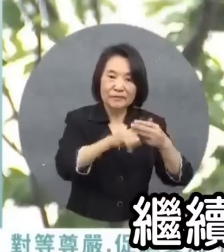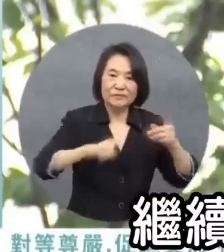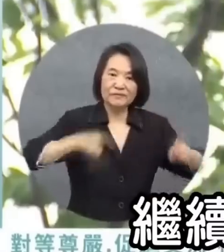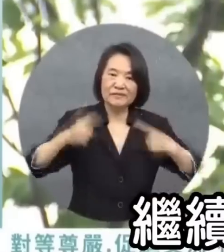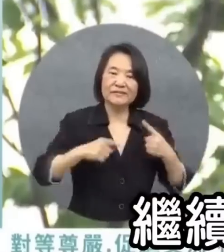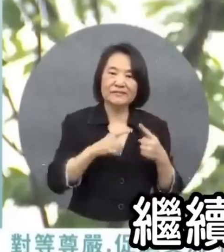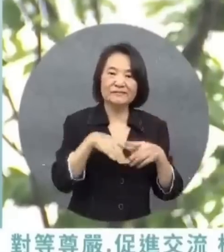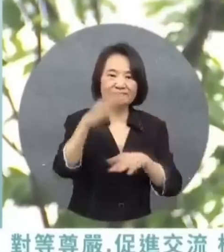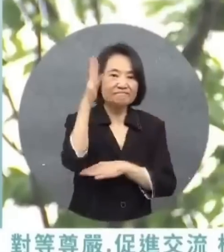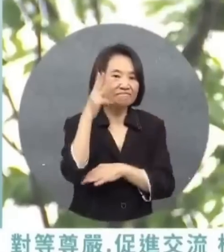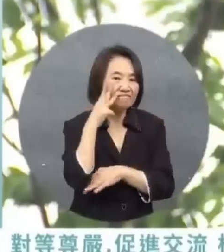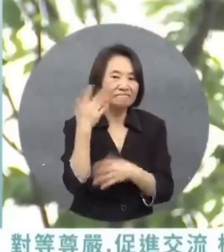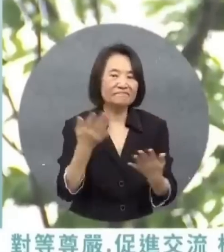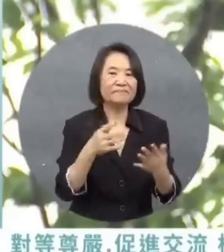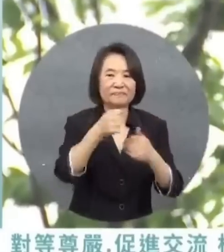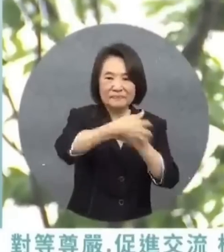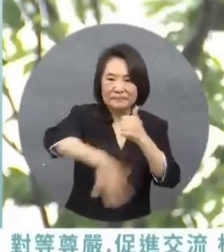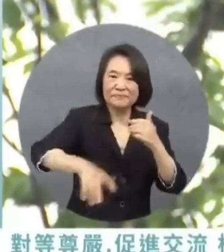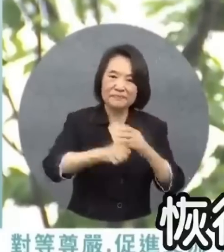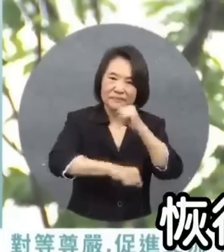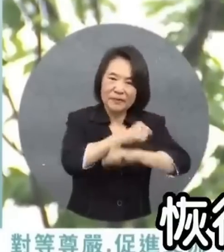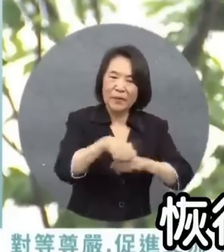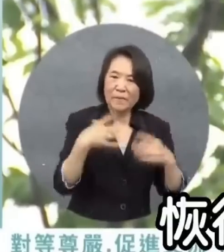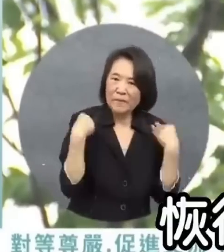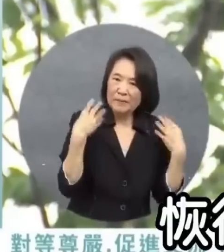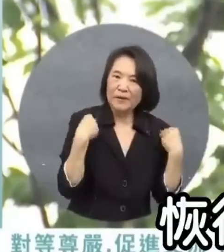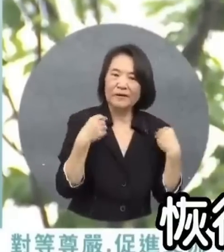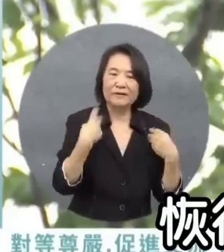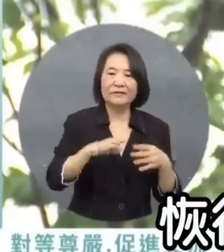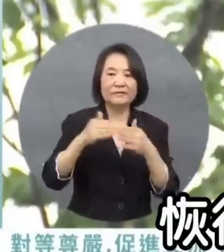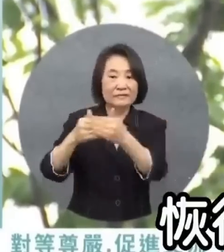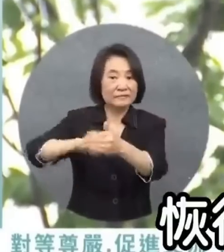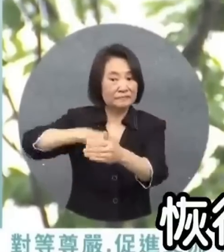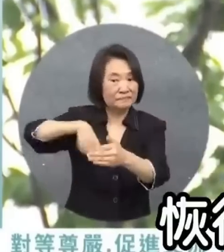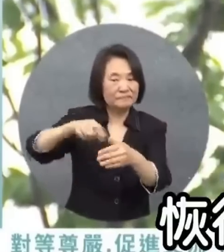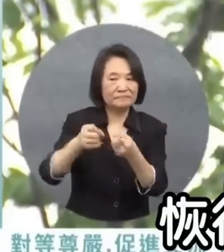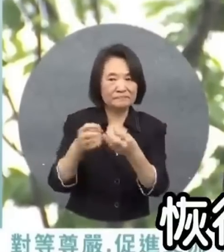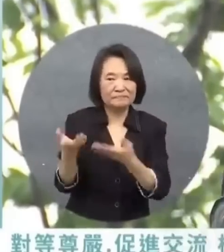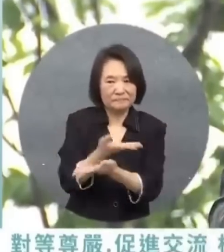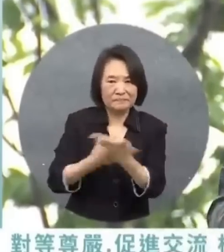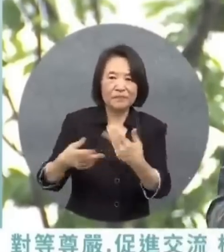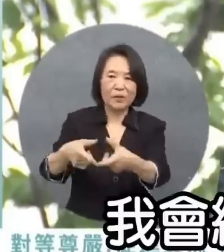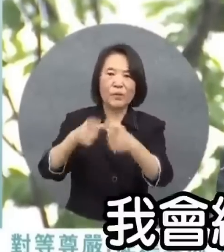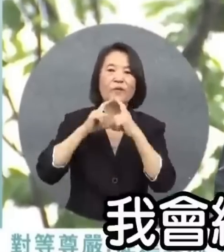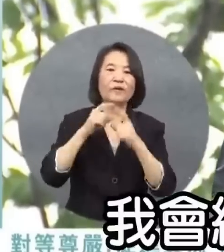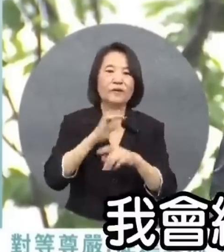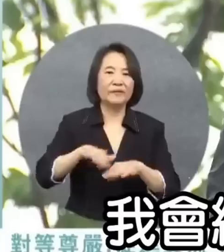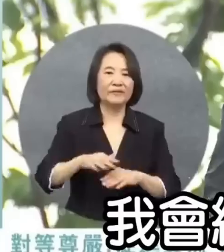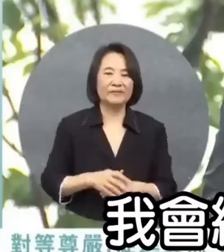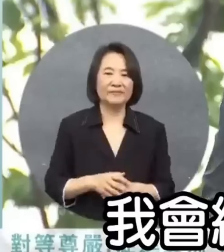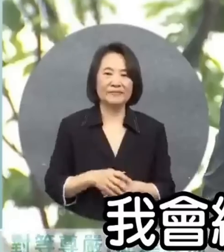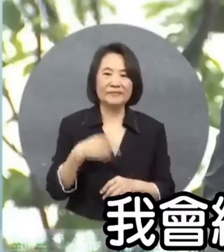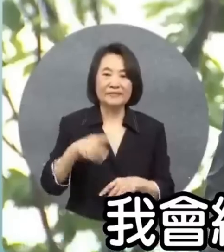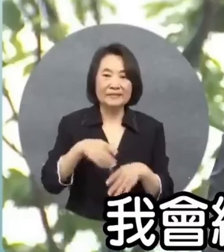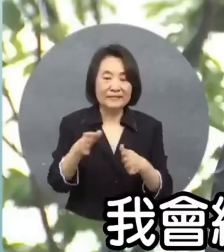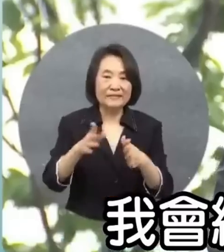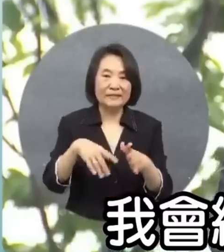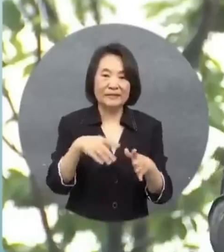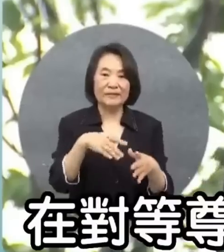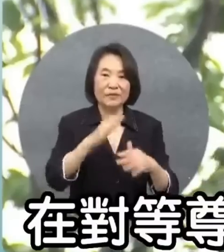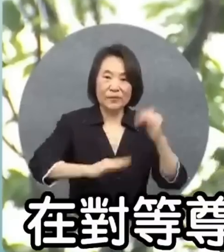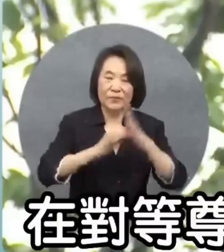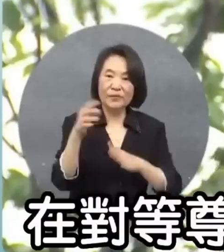的政治体制与生活方式，恢复和对岸的沟通管道。我会继续以五个互相的原